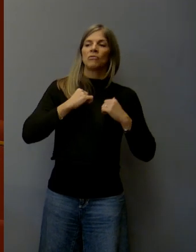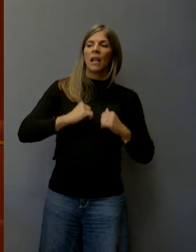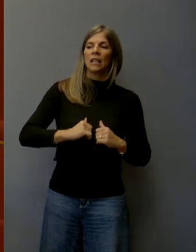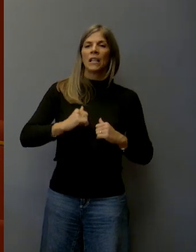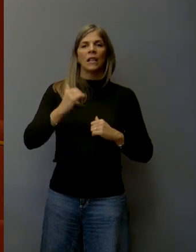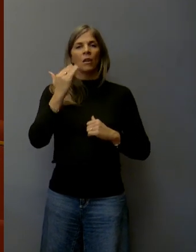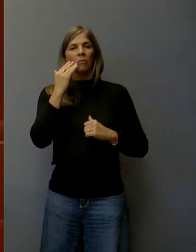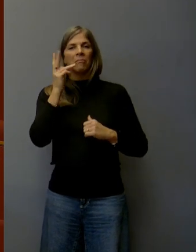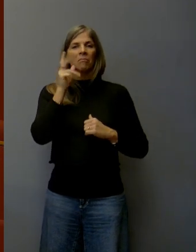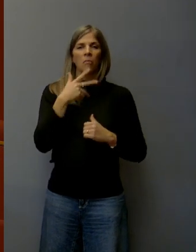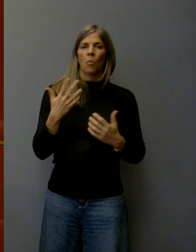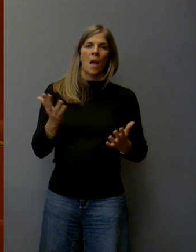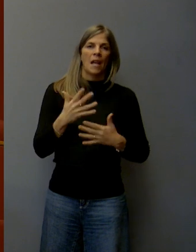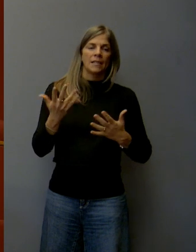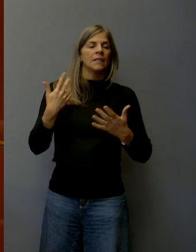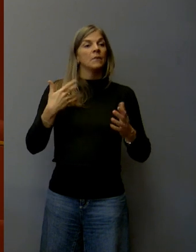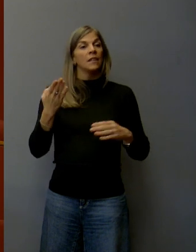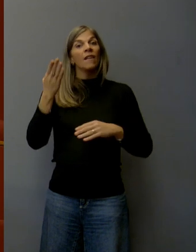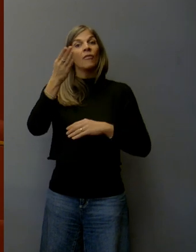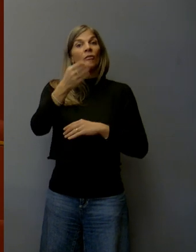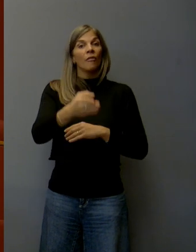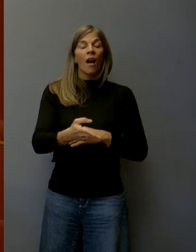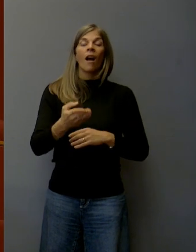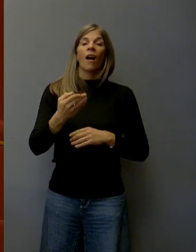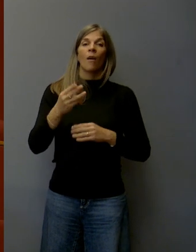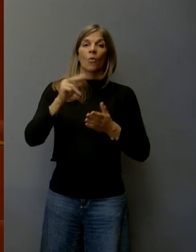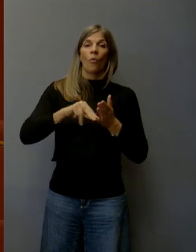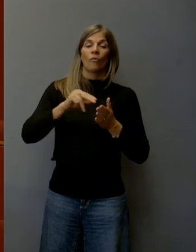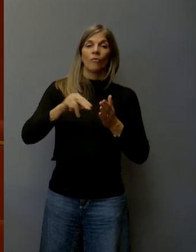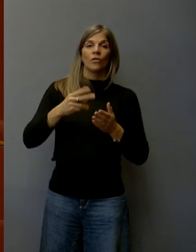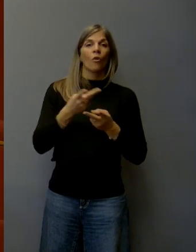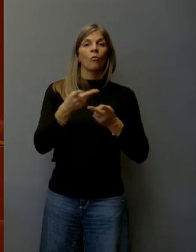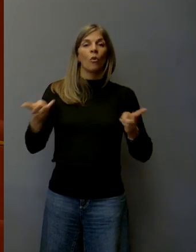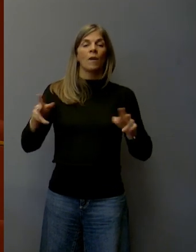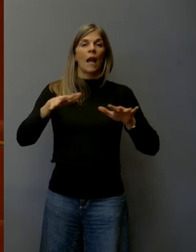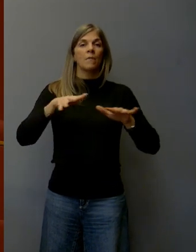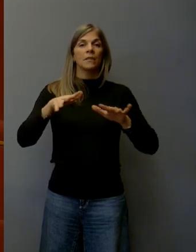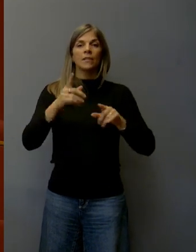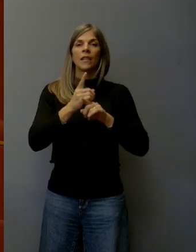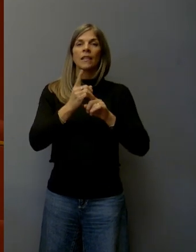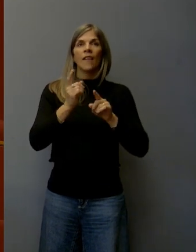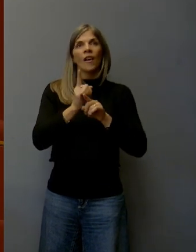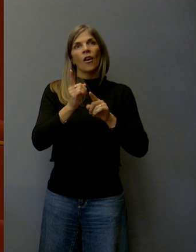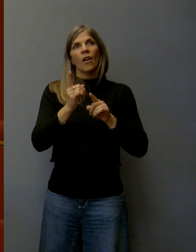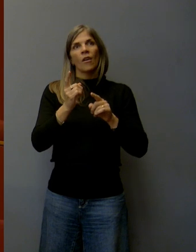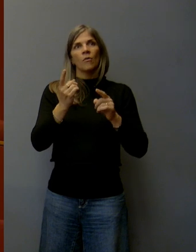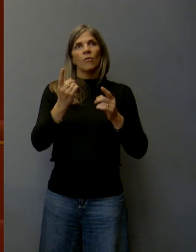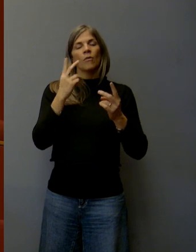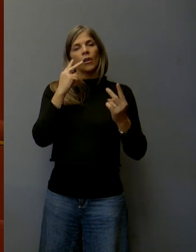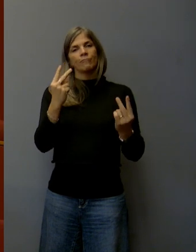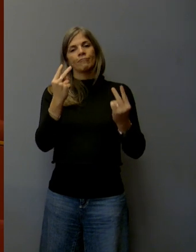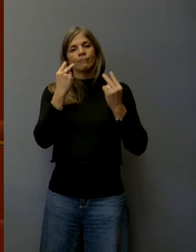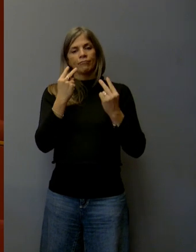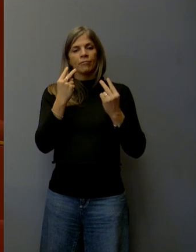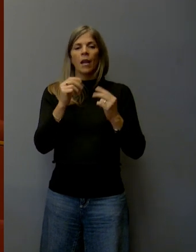possono avere nel momento in cui vanno incontro alla pubblica amministrazione un'attenzione particolare rivolta alle questioni di genere